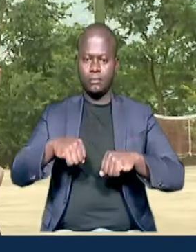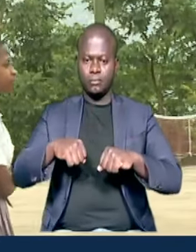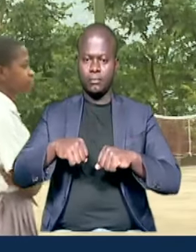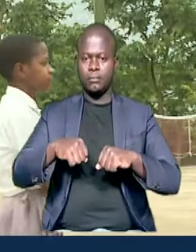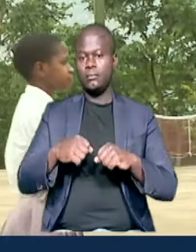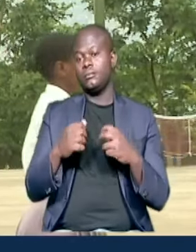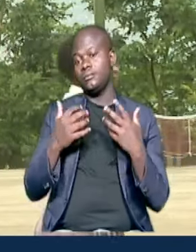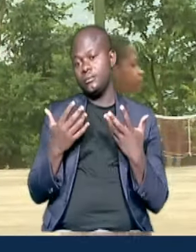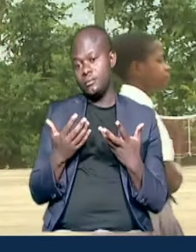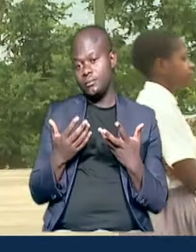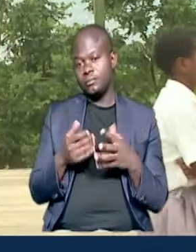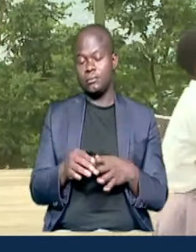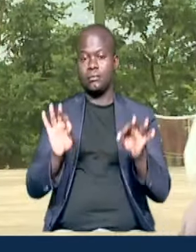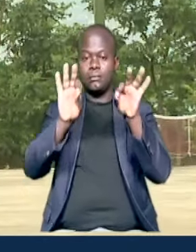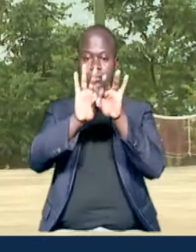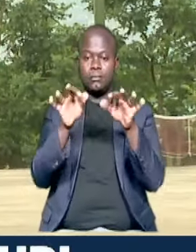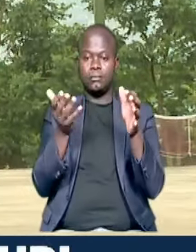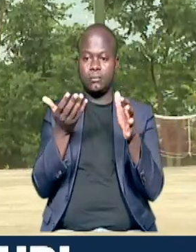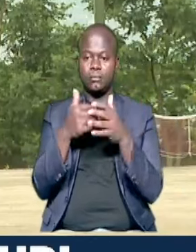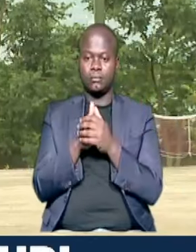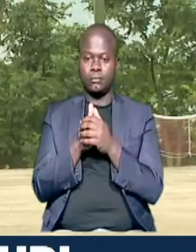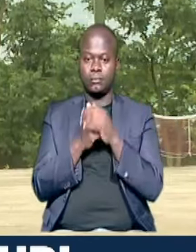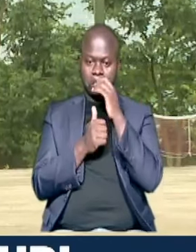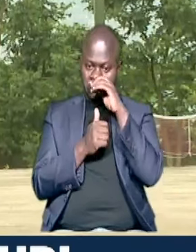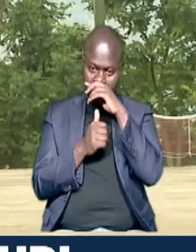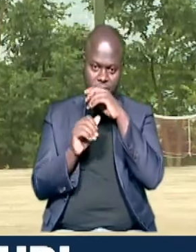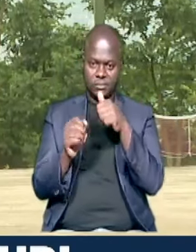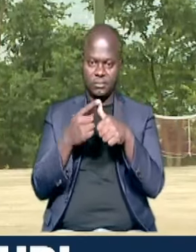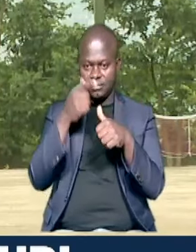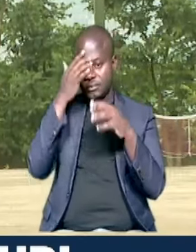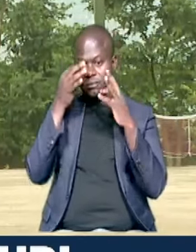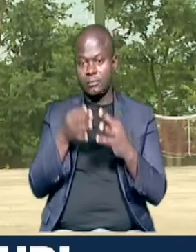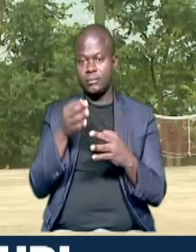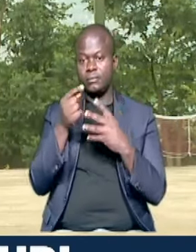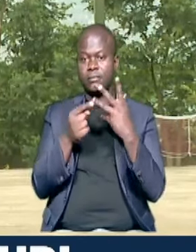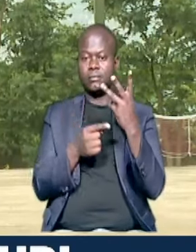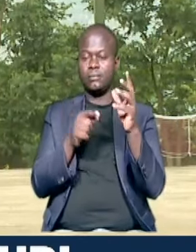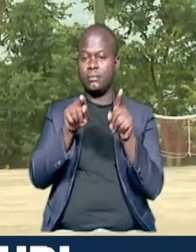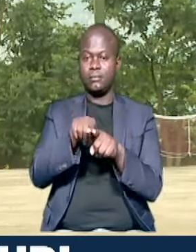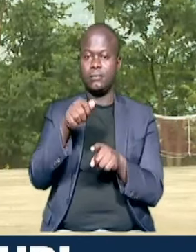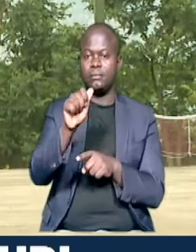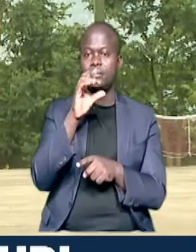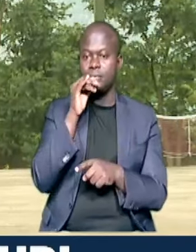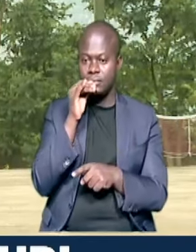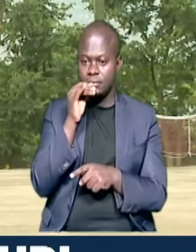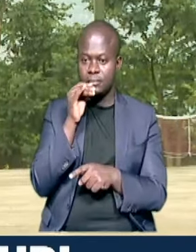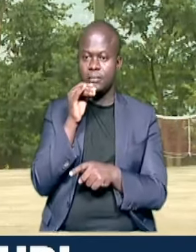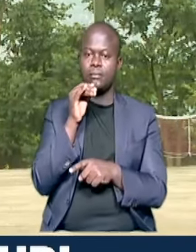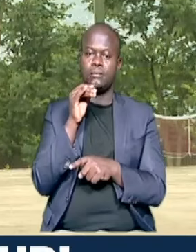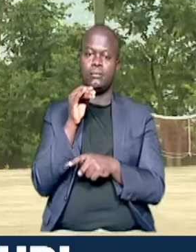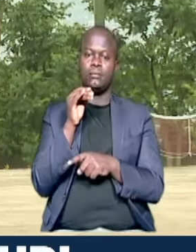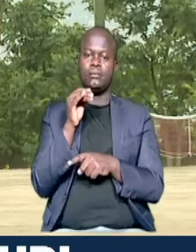nuko icyangombwa ni uko icya mbere iyemeza ikintu nk'uko nari kivuze,